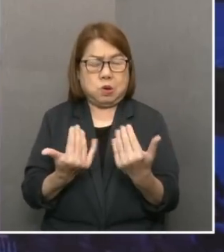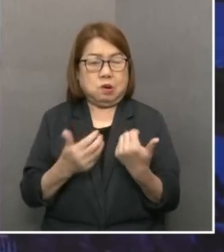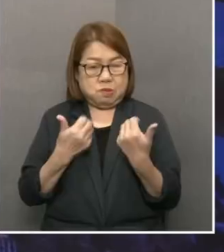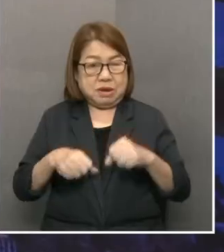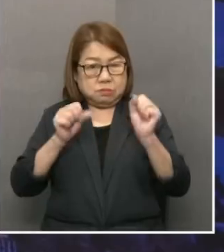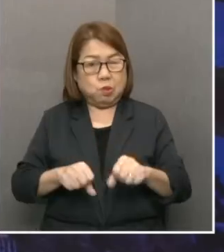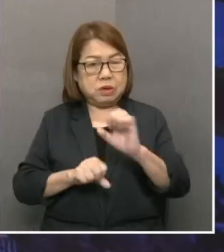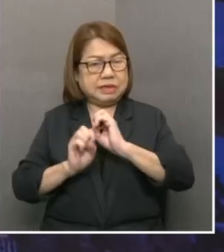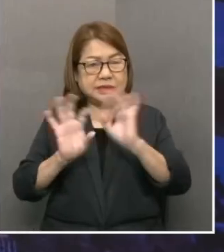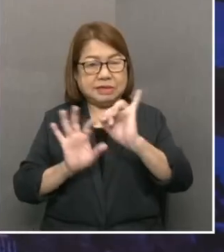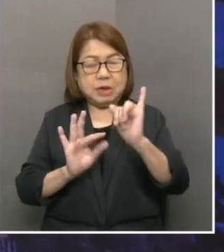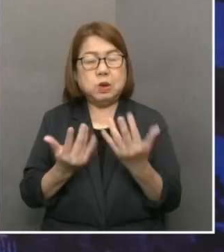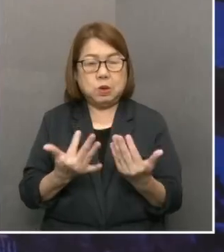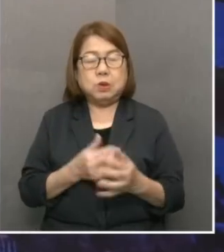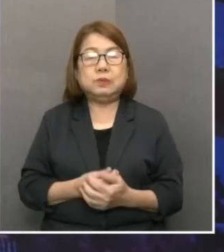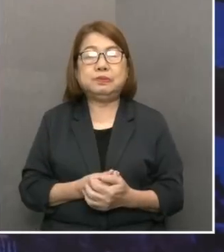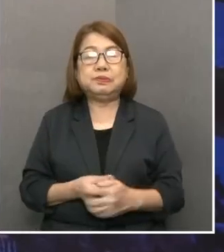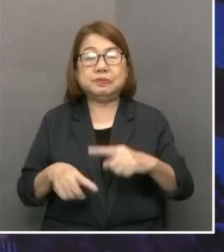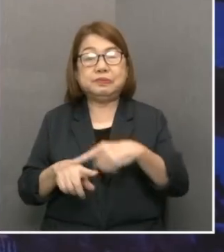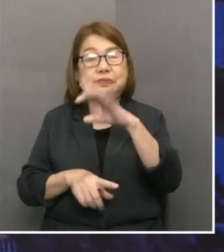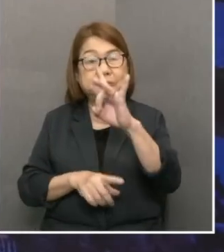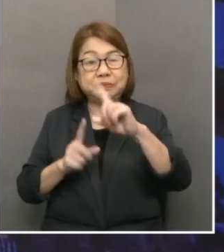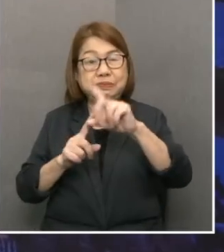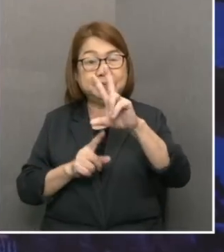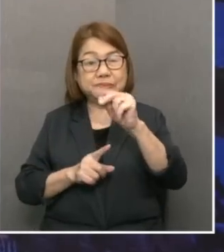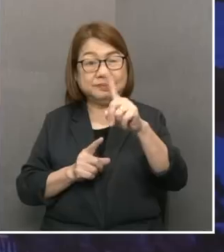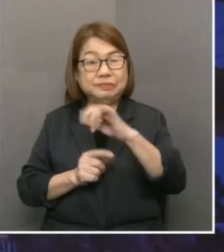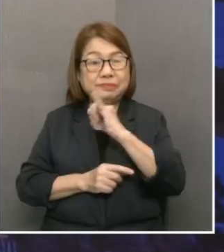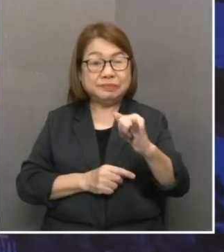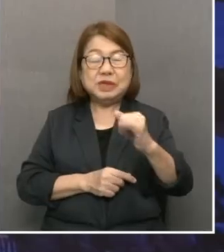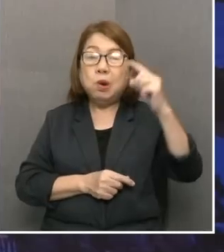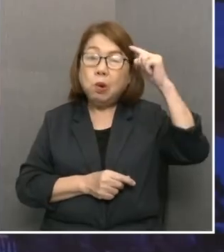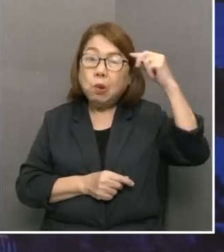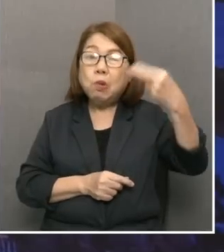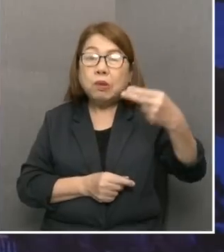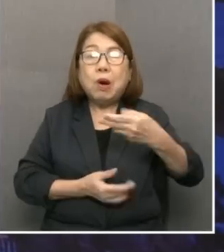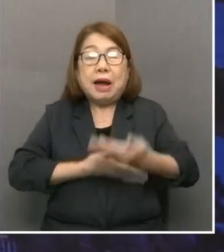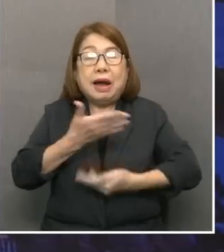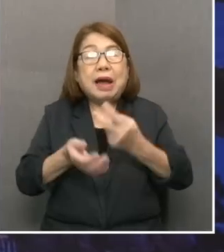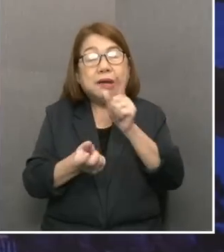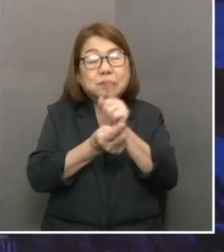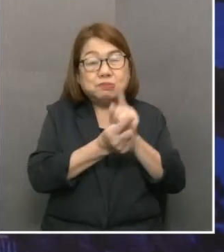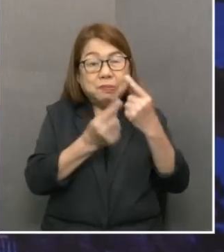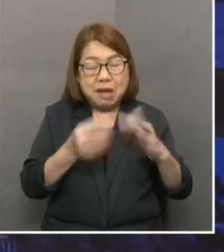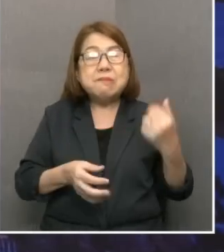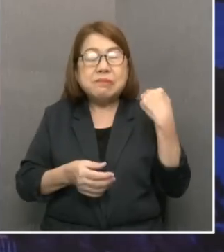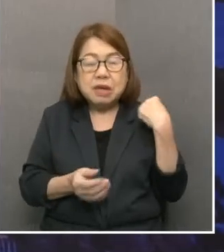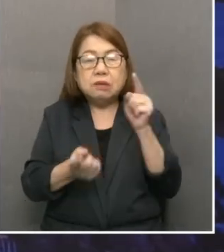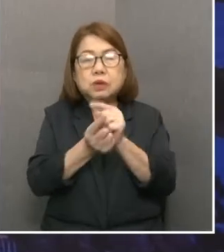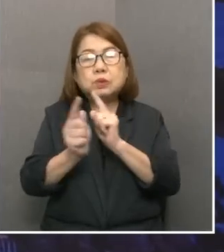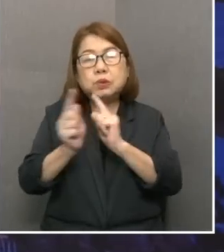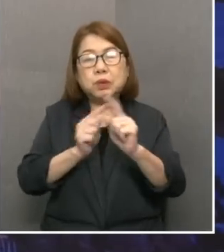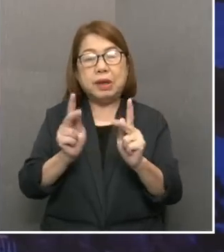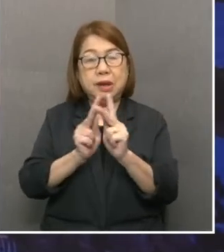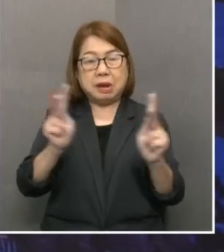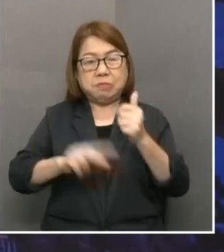เลขออกมานะคะ 31สิงหาคมนอกจากไปที่ตลาดเมืองไทยภัทรแล้วเนี่ยก็มีการไปพูดคุยนะคะกับกรรมการผู้จัด